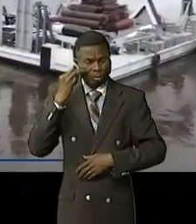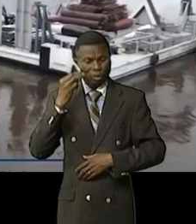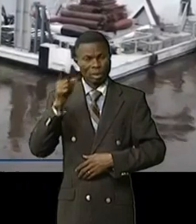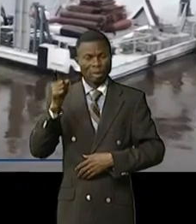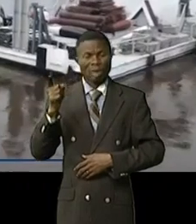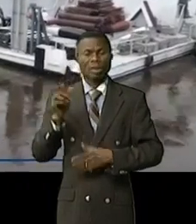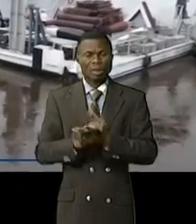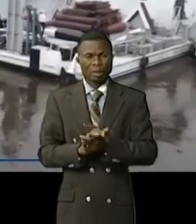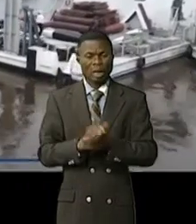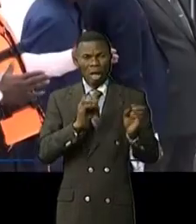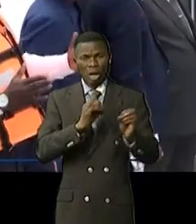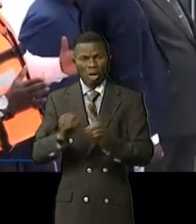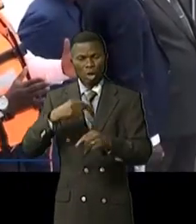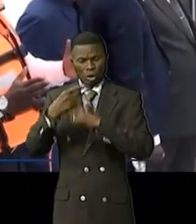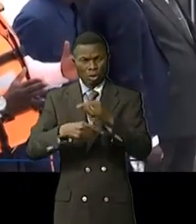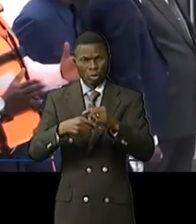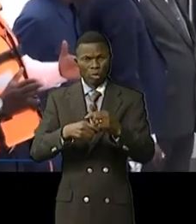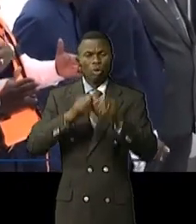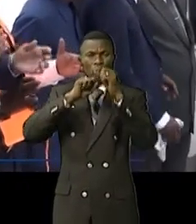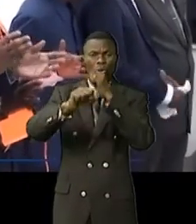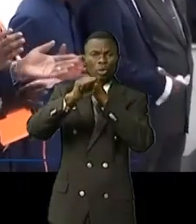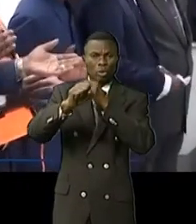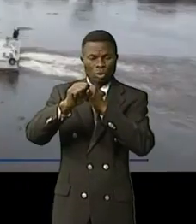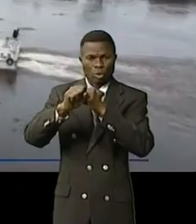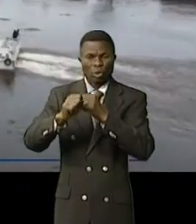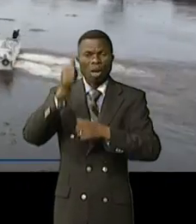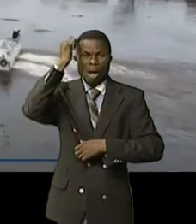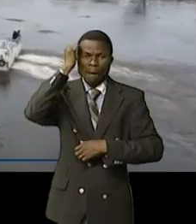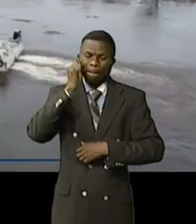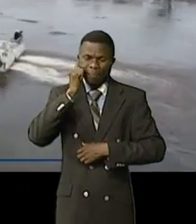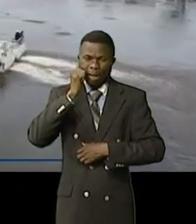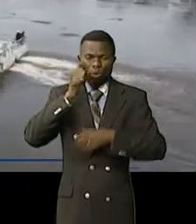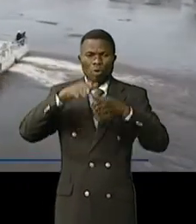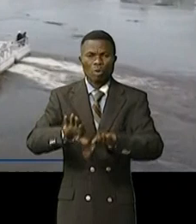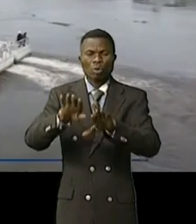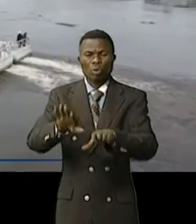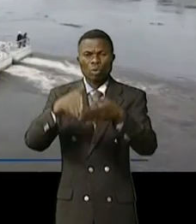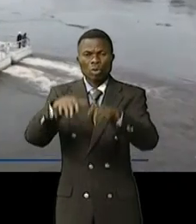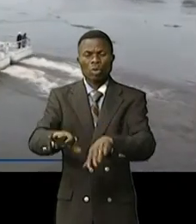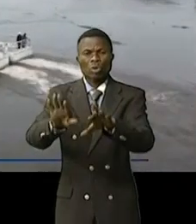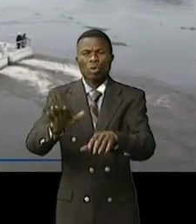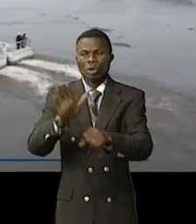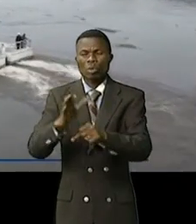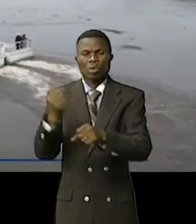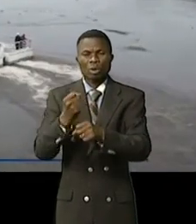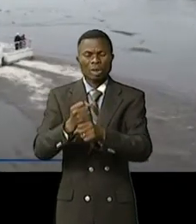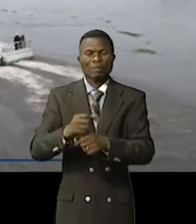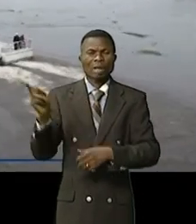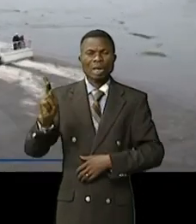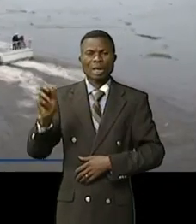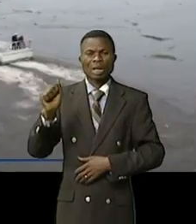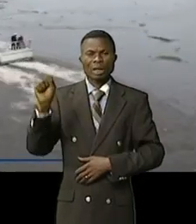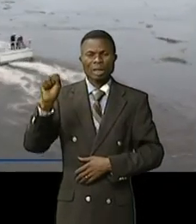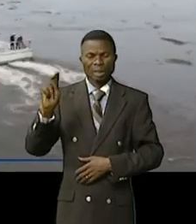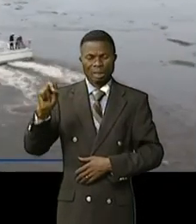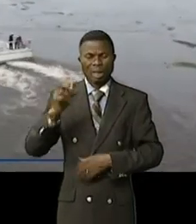Okende a procédé au lancement de la campagne de balisage de la rivière Kassai par le baliseur multifonction Kassai. Une campagne qui